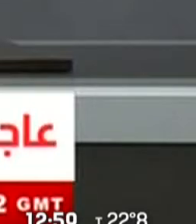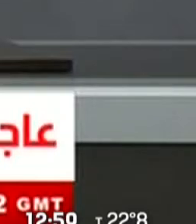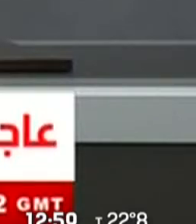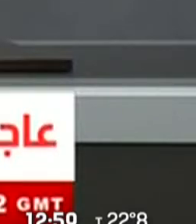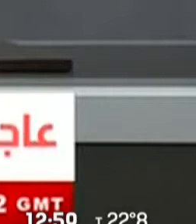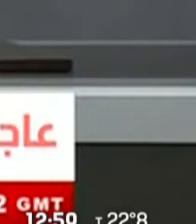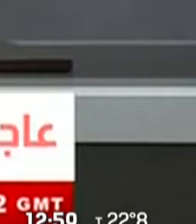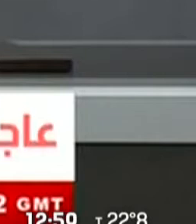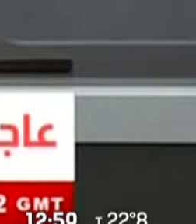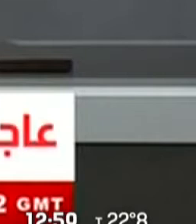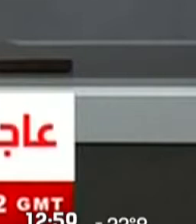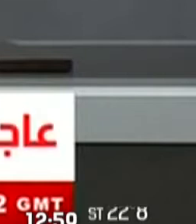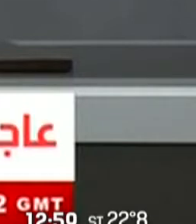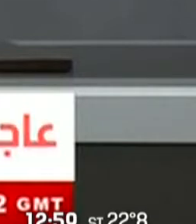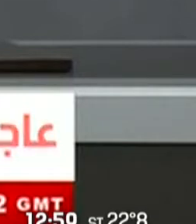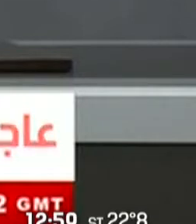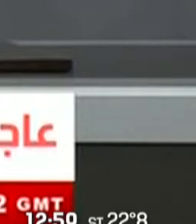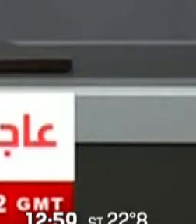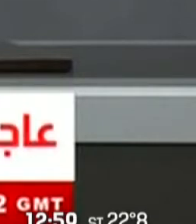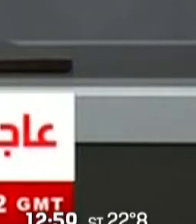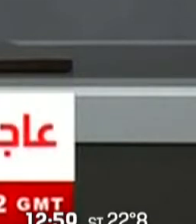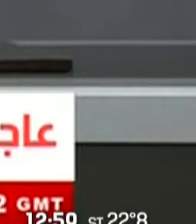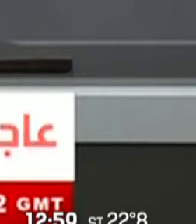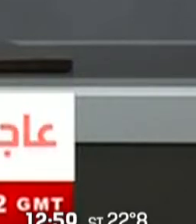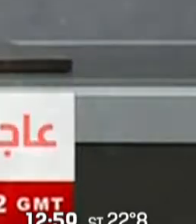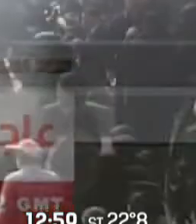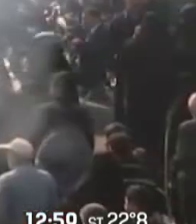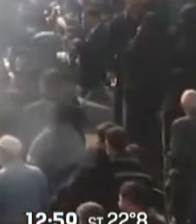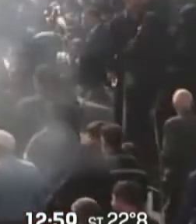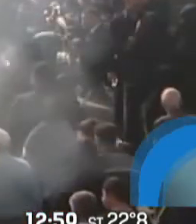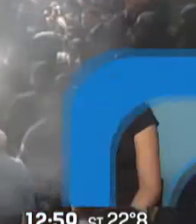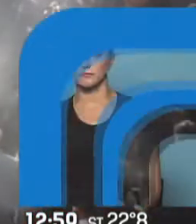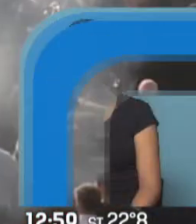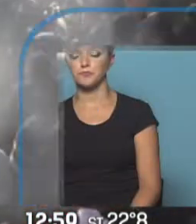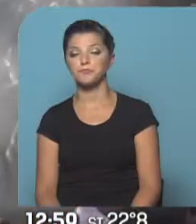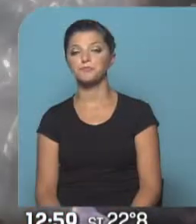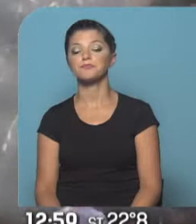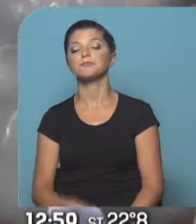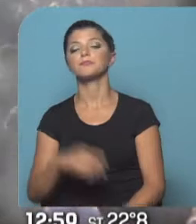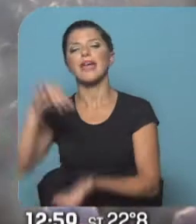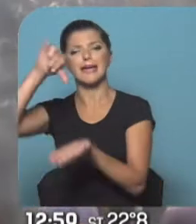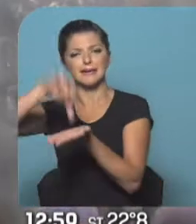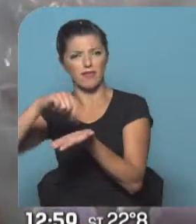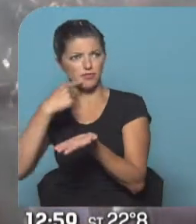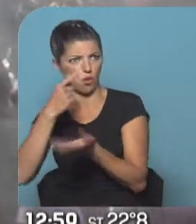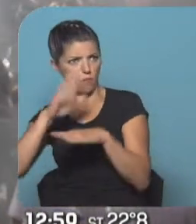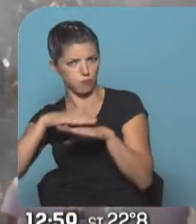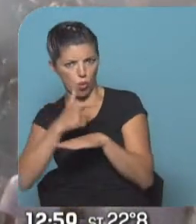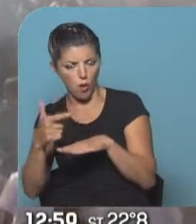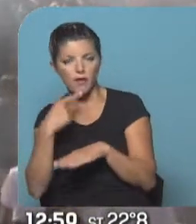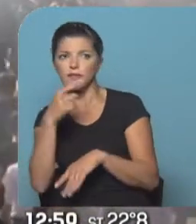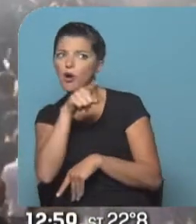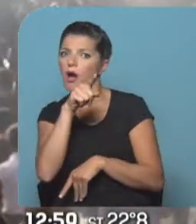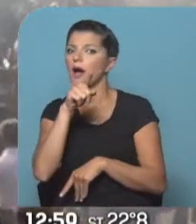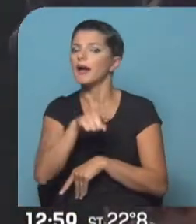الغالية وسيرتد الشر إلى أهله. Irán negó esas acusaciones y atribuyó la renuncia de